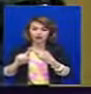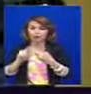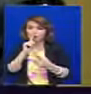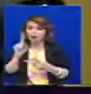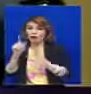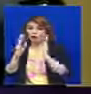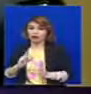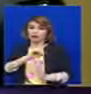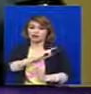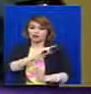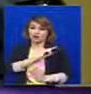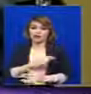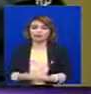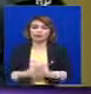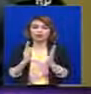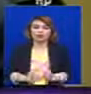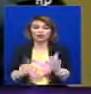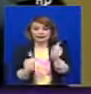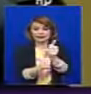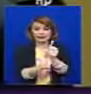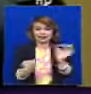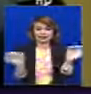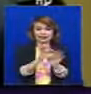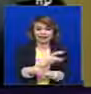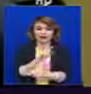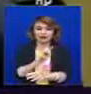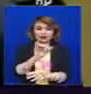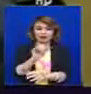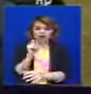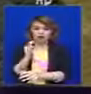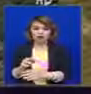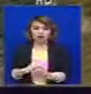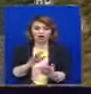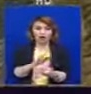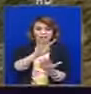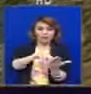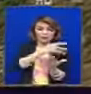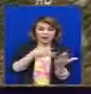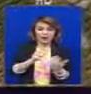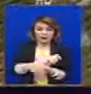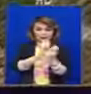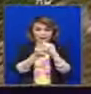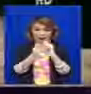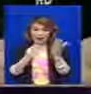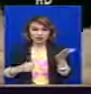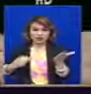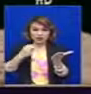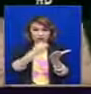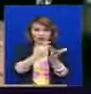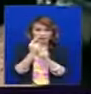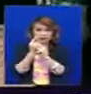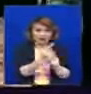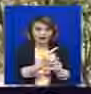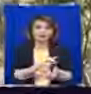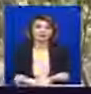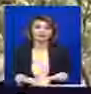การรองผู้ว่าการกยธ.บอกว่ากยธ.ได้มีการปรับแผนการดำเนินงานให้มีความสอดคล้องกับนโยบายของกระทรวงมากขึ้นโดยเฉพาะด้